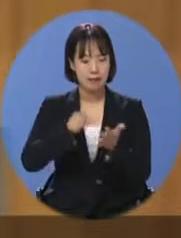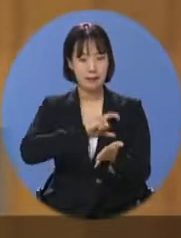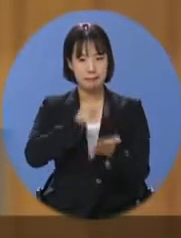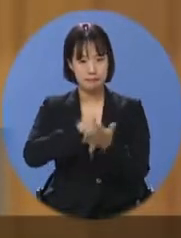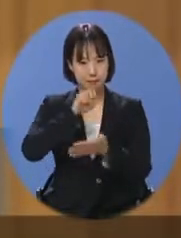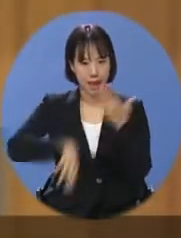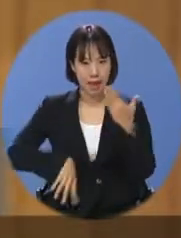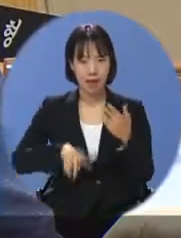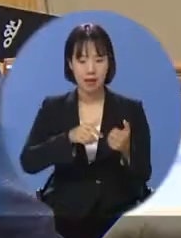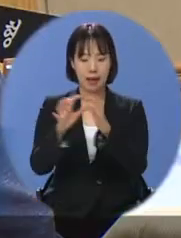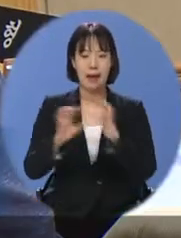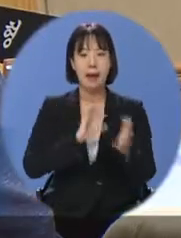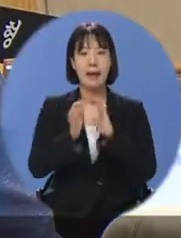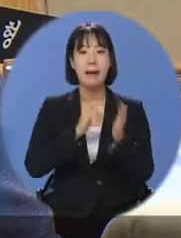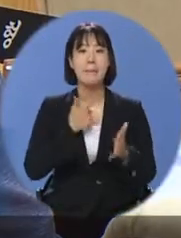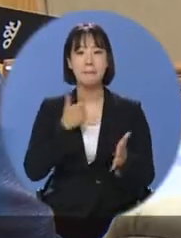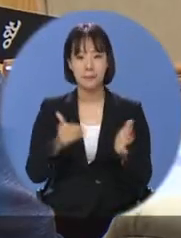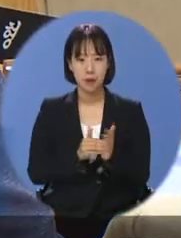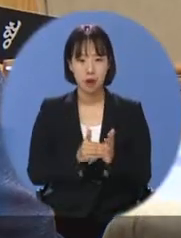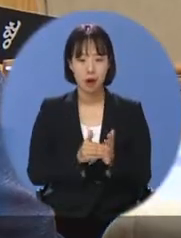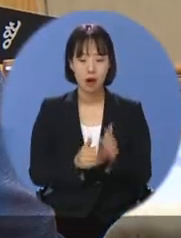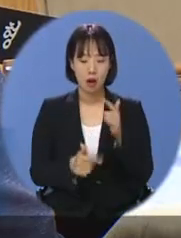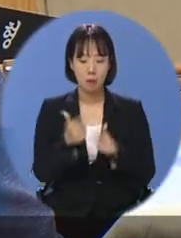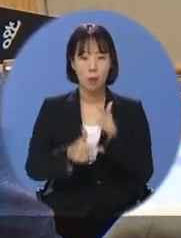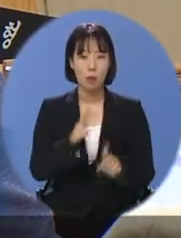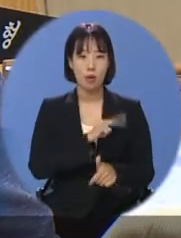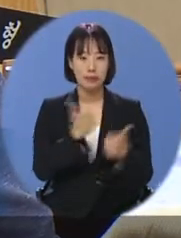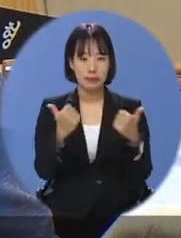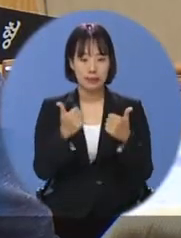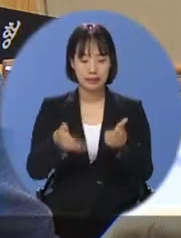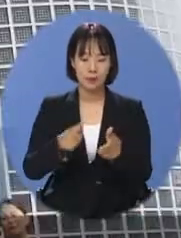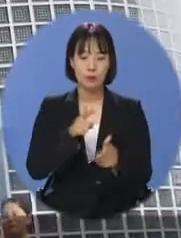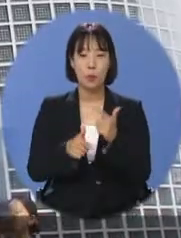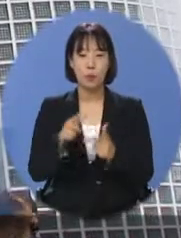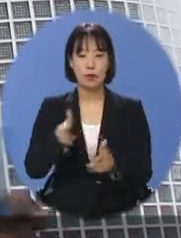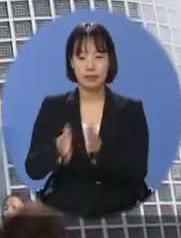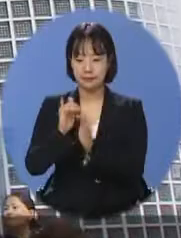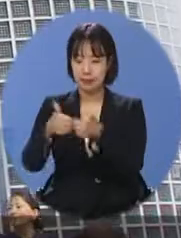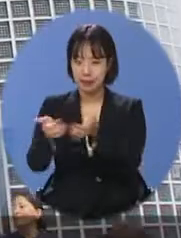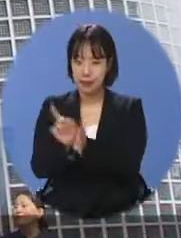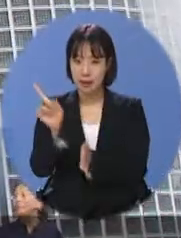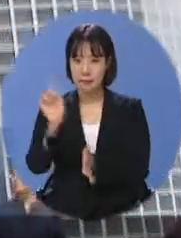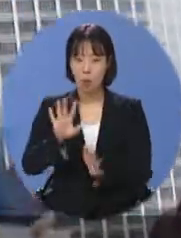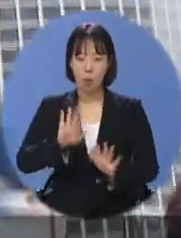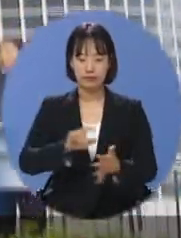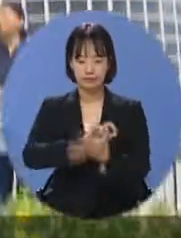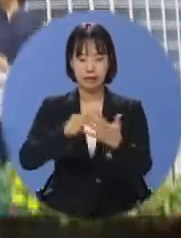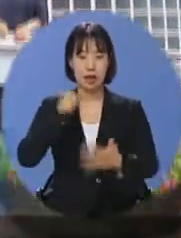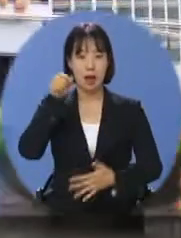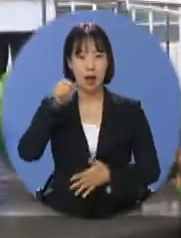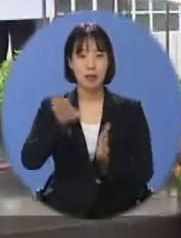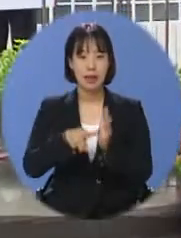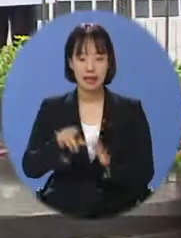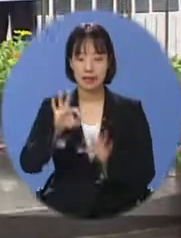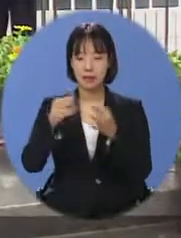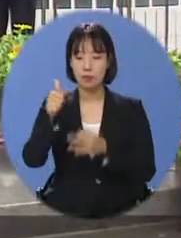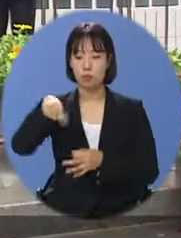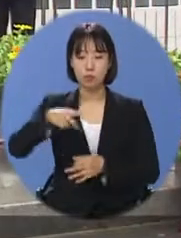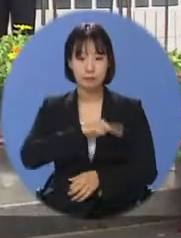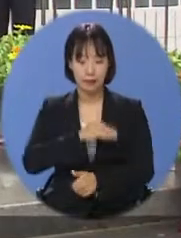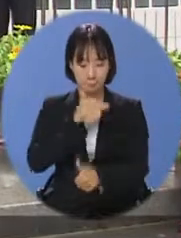무기명으로 할 것인지를 두고 토론을 벌이기도 했습니다. 목포지역의 시민단체들은 시의회 앞에서 기자회견을 열고 김훈 의원